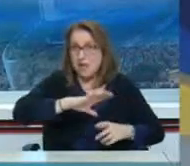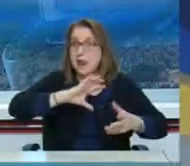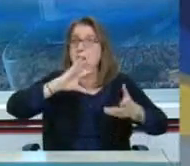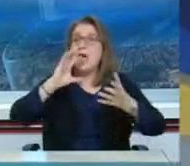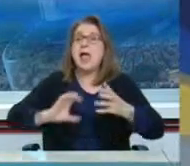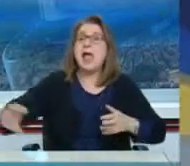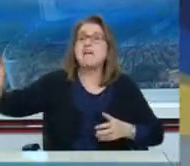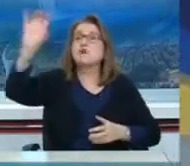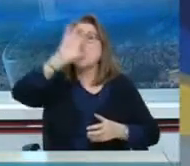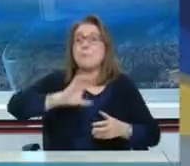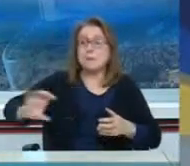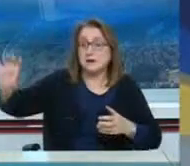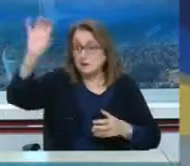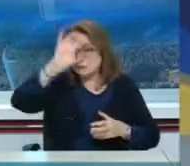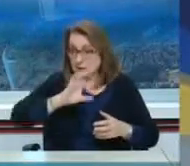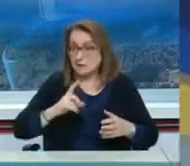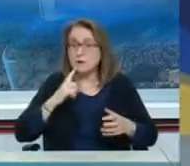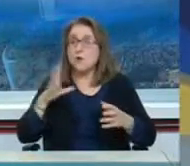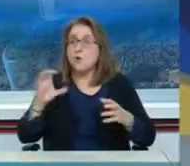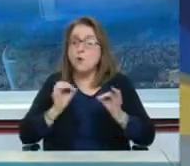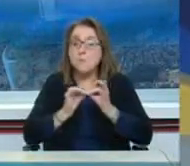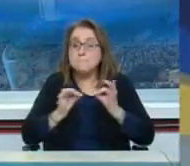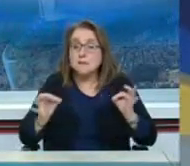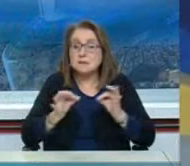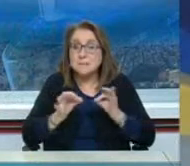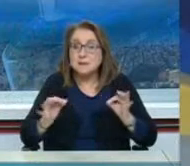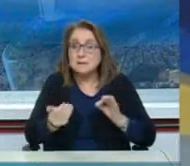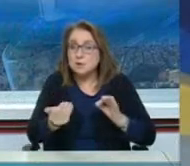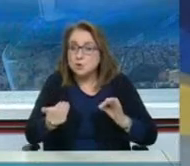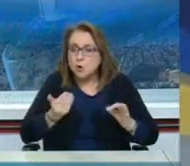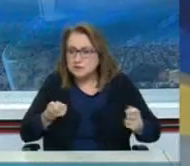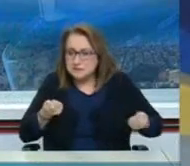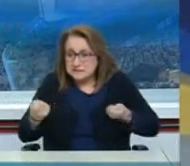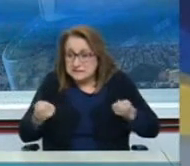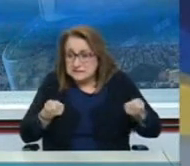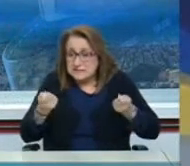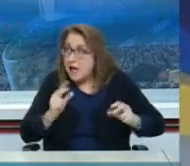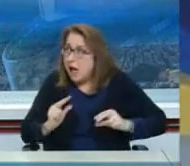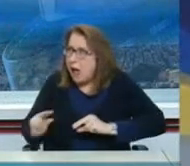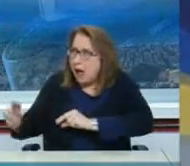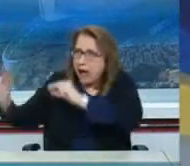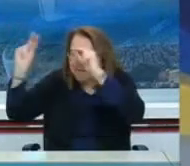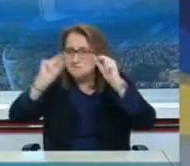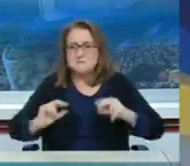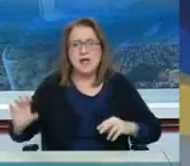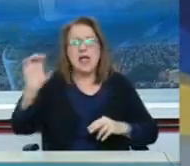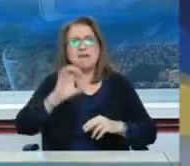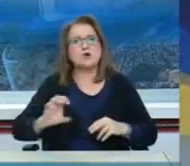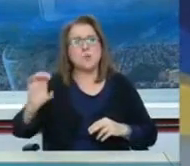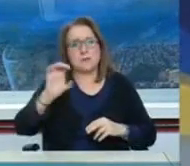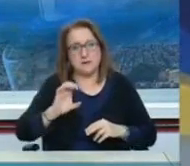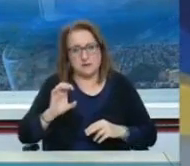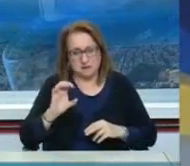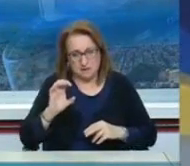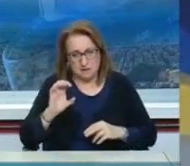επίπεδο, ώστε να αναλυφθούν έγκαιρα συντονισμένες ευρωπαϊκές δράσεις. Αφού